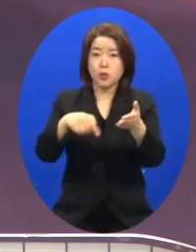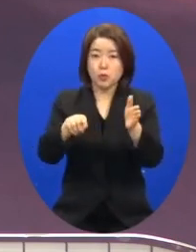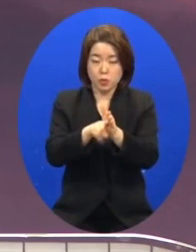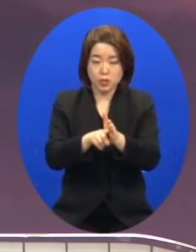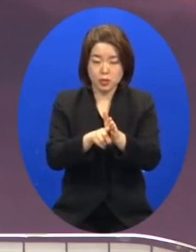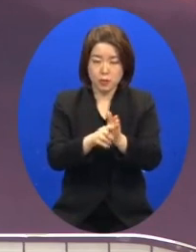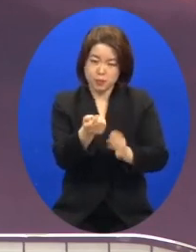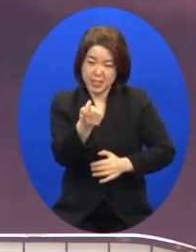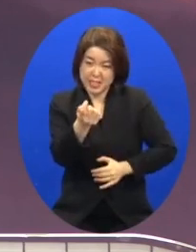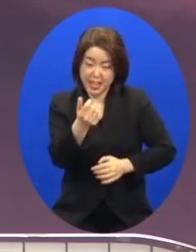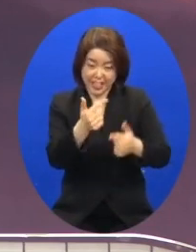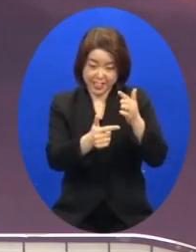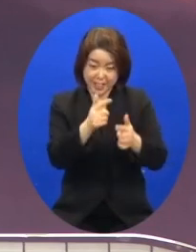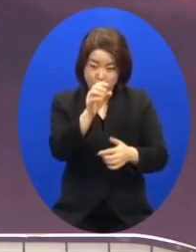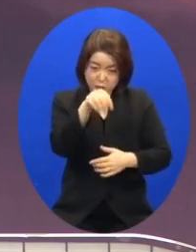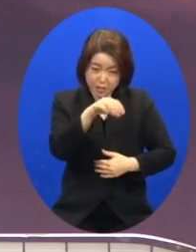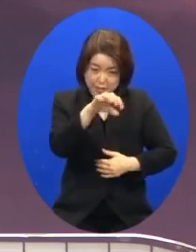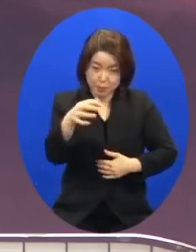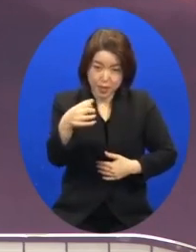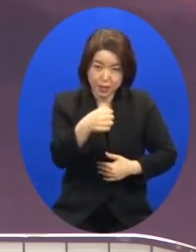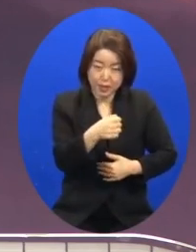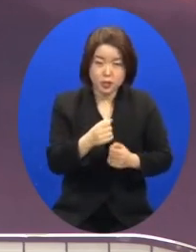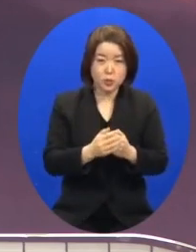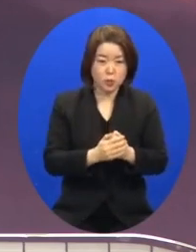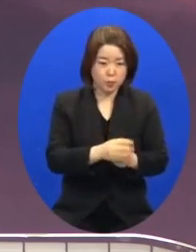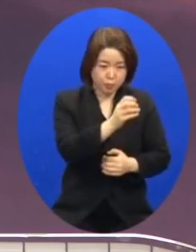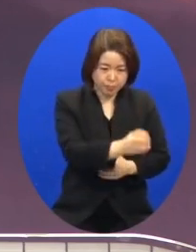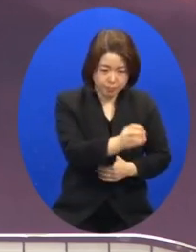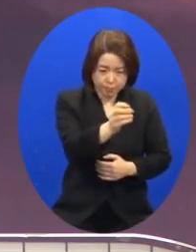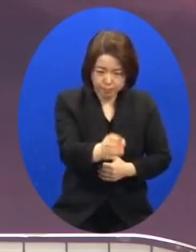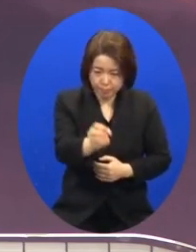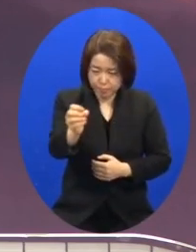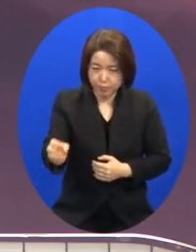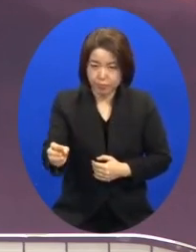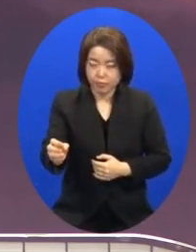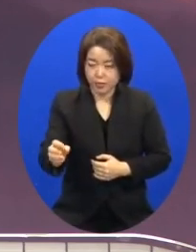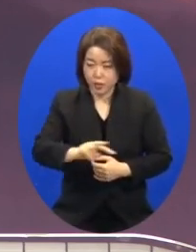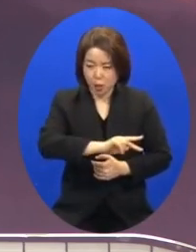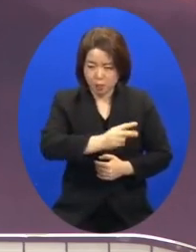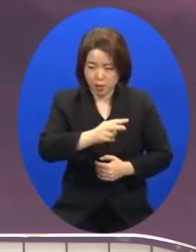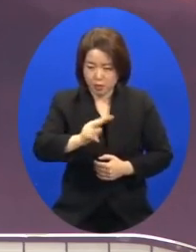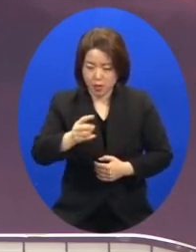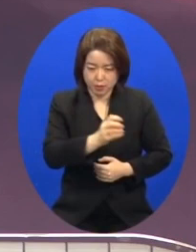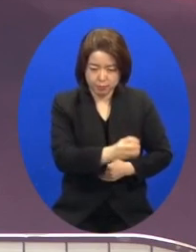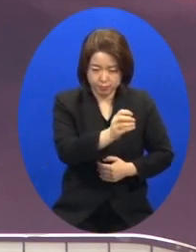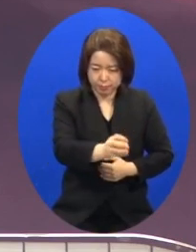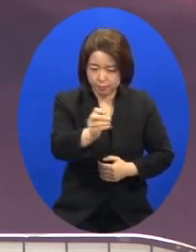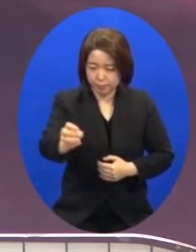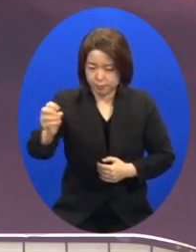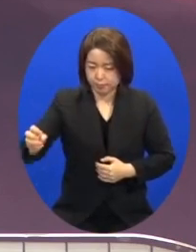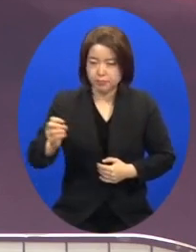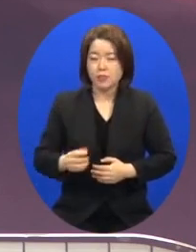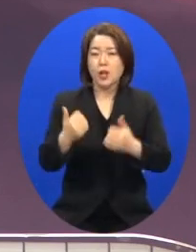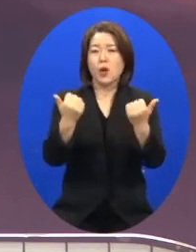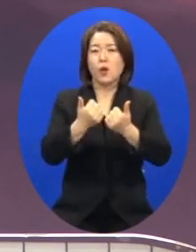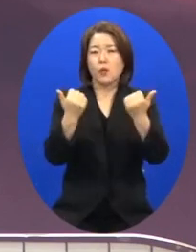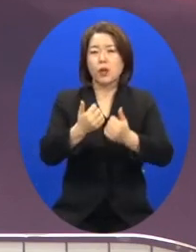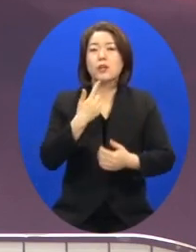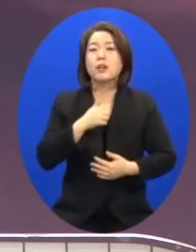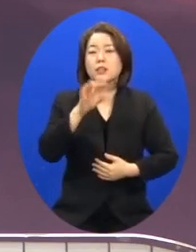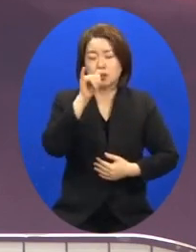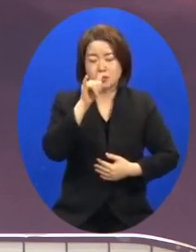십자가를 가지고 회 하는 동안에 계속 옆에 있는 장 노인들에게 장르들이 계속 십자를 돌리면서 회의를 했던 적도